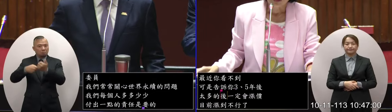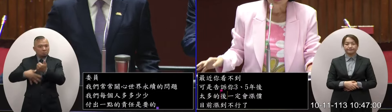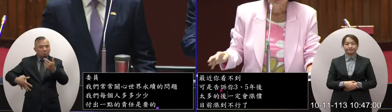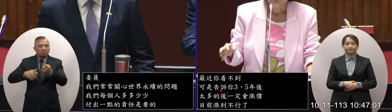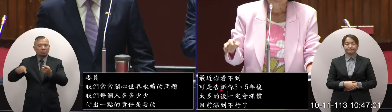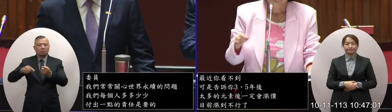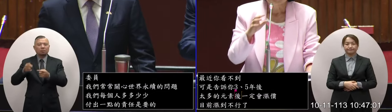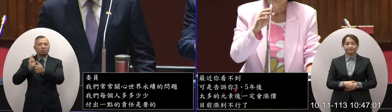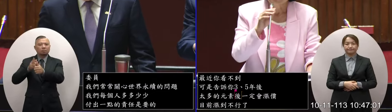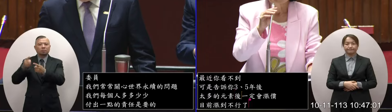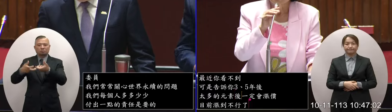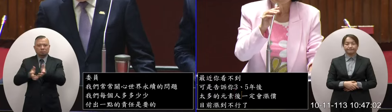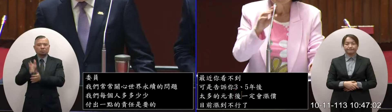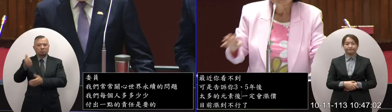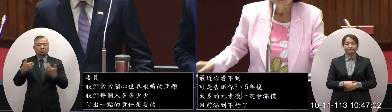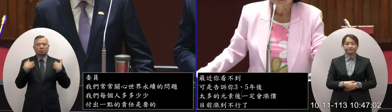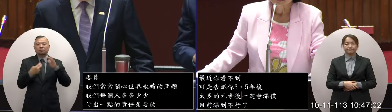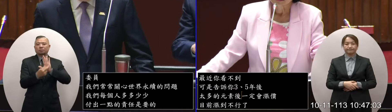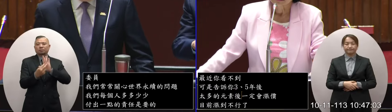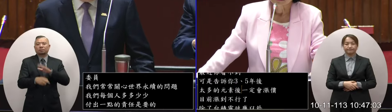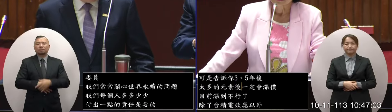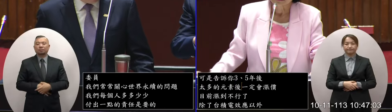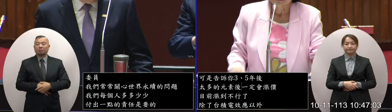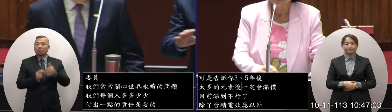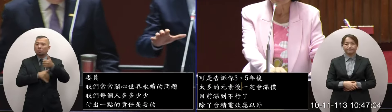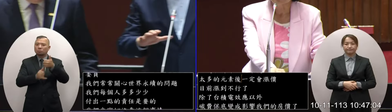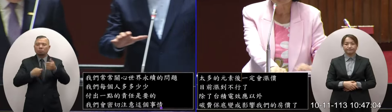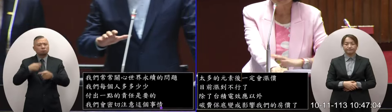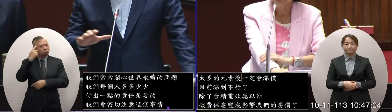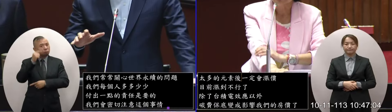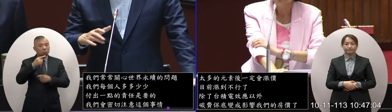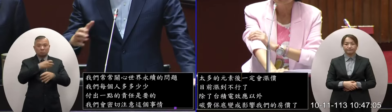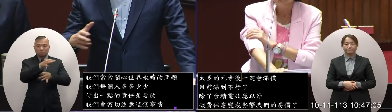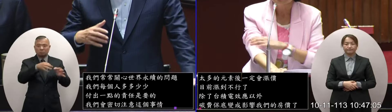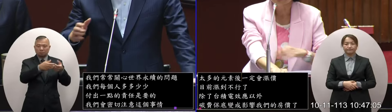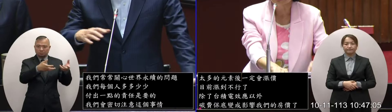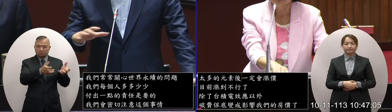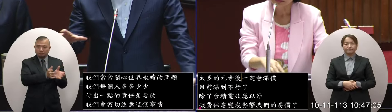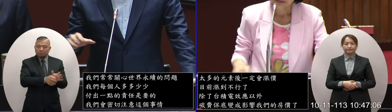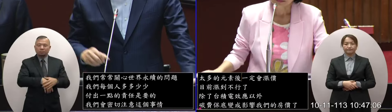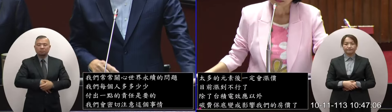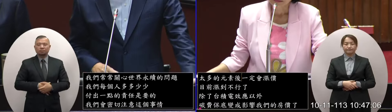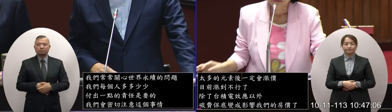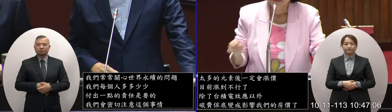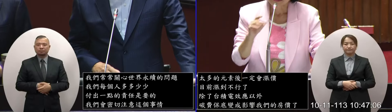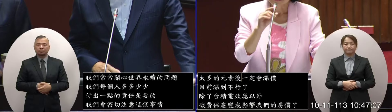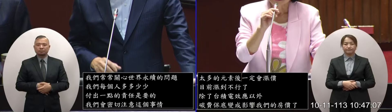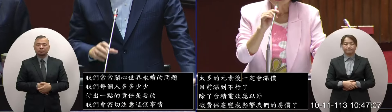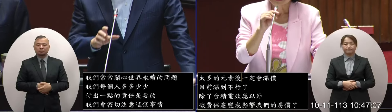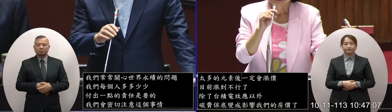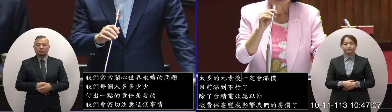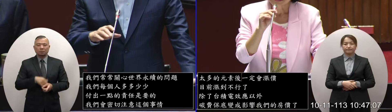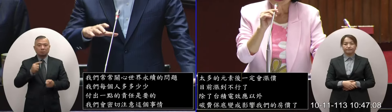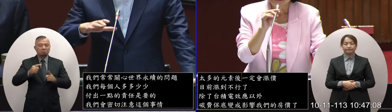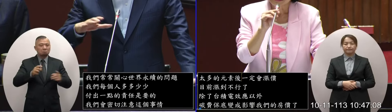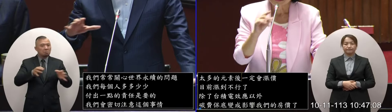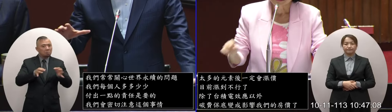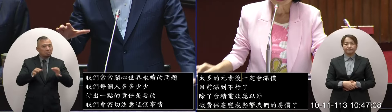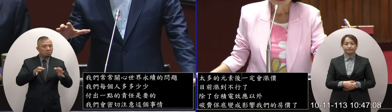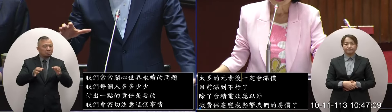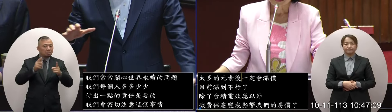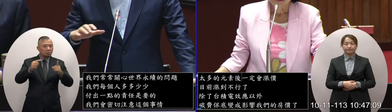来答复。 这报告委员，我想这一部分呢，经济部是不断的在看这些啊这个变化啊，我们大概